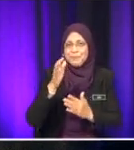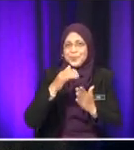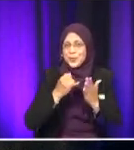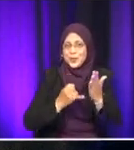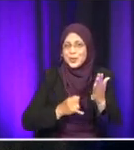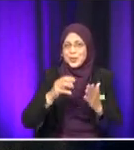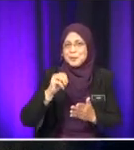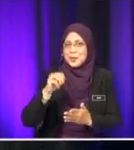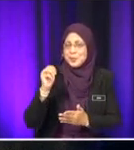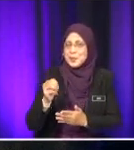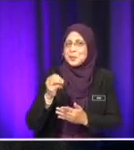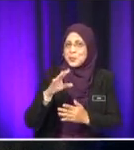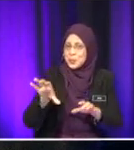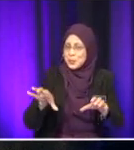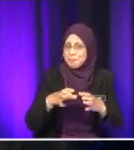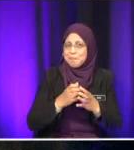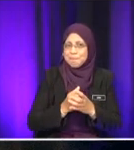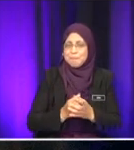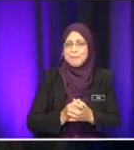lukisan tersebut